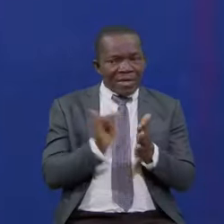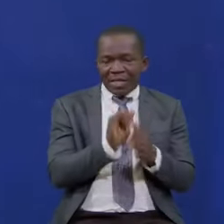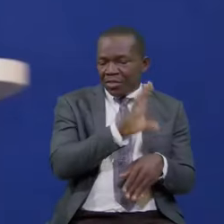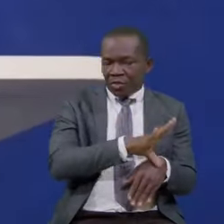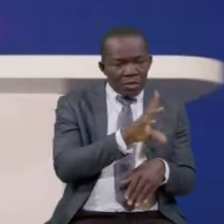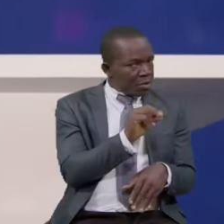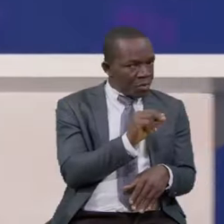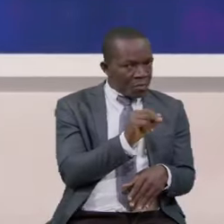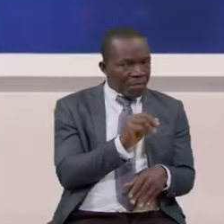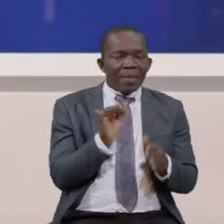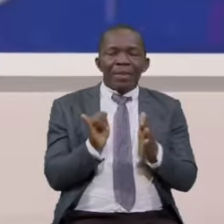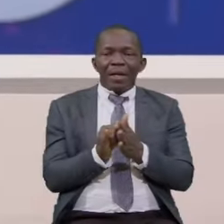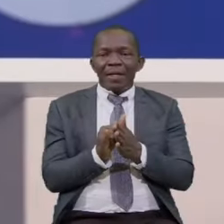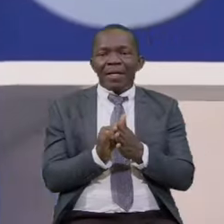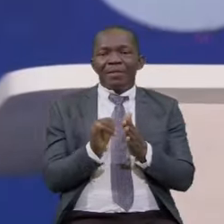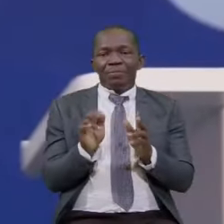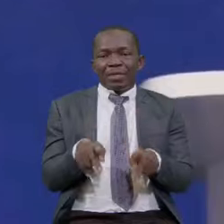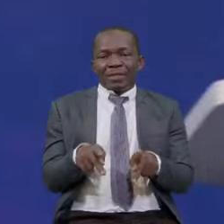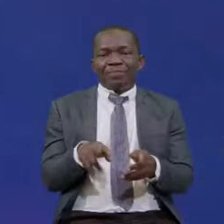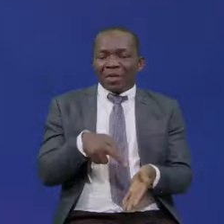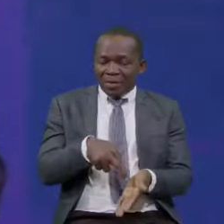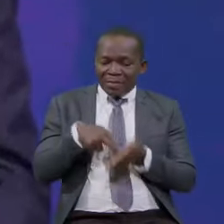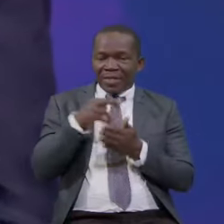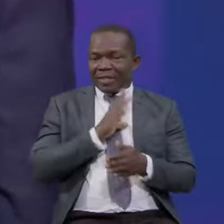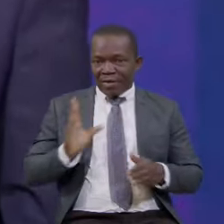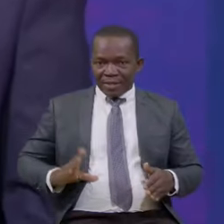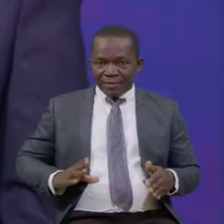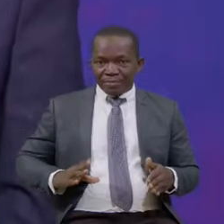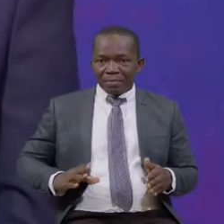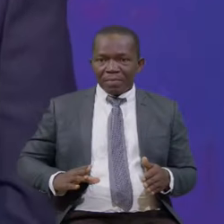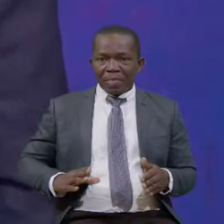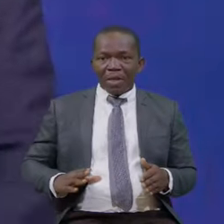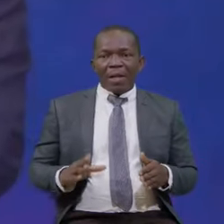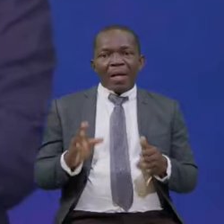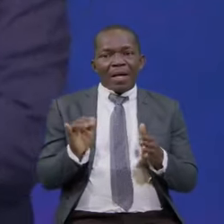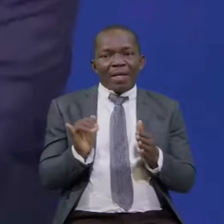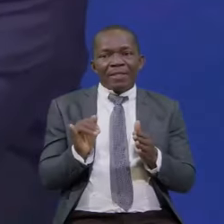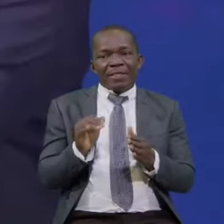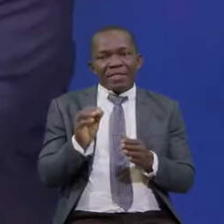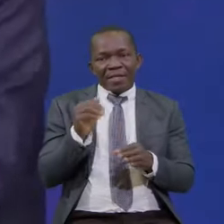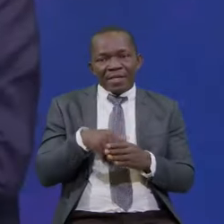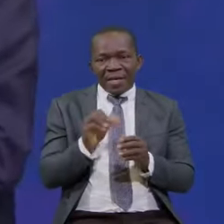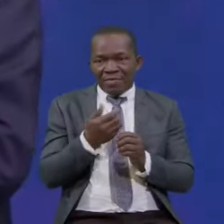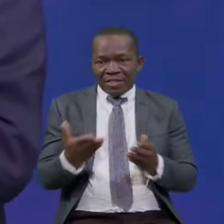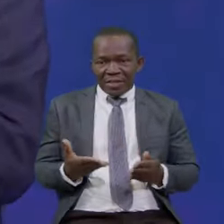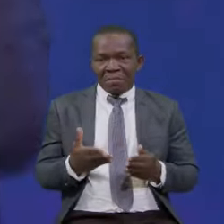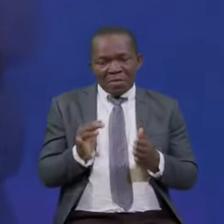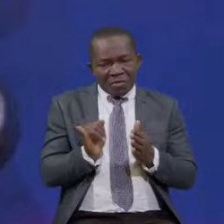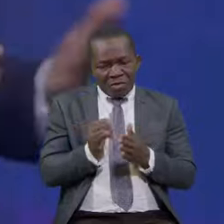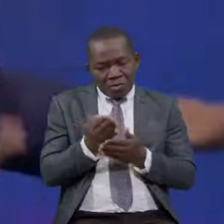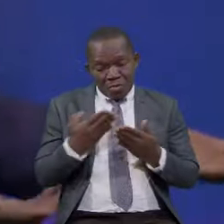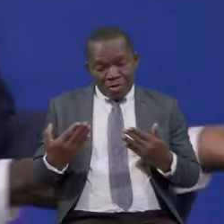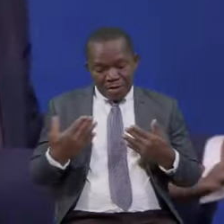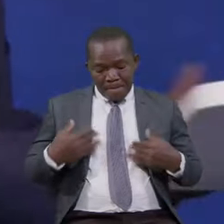ici vous voyez c'est bon quelqu'un doit un nom quelqu'un doit avoir une adresse d'où il vient une localité d'où il